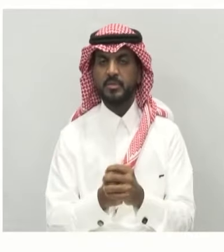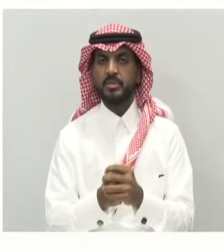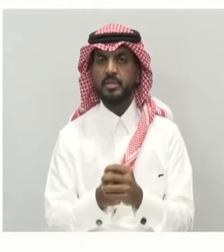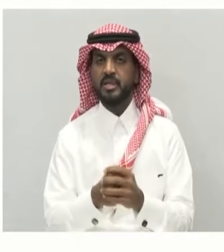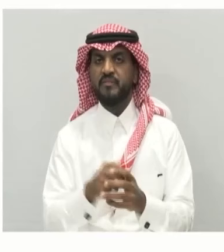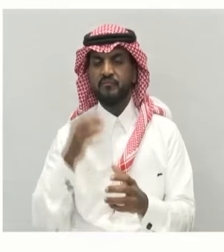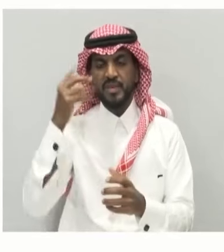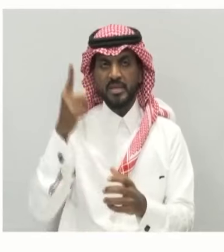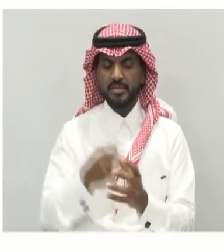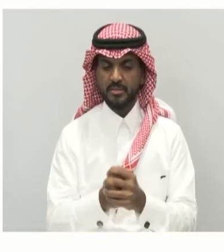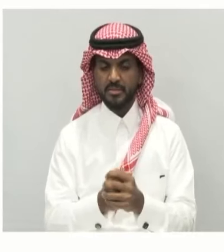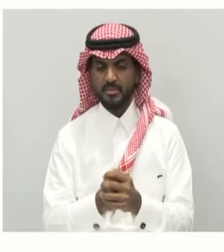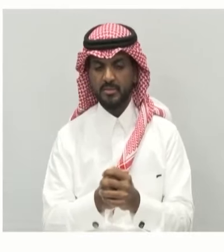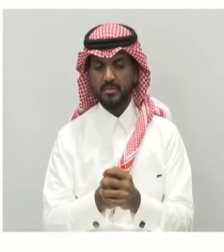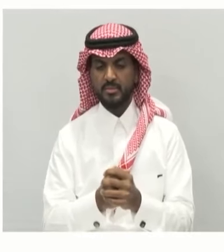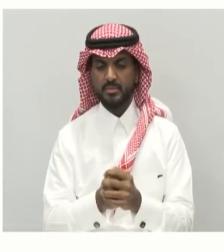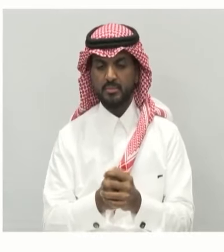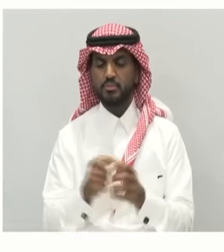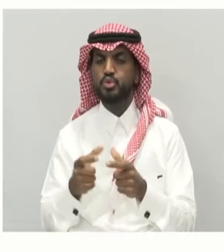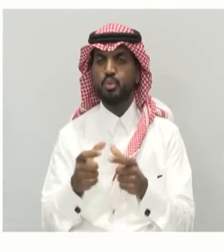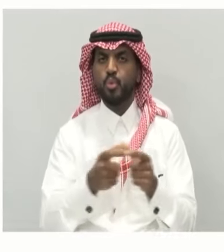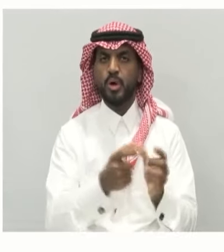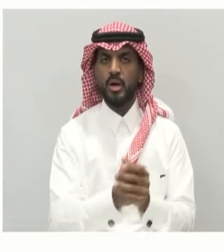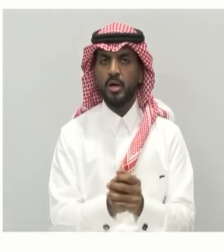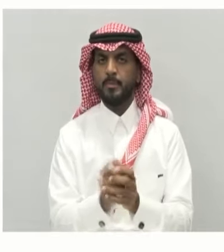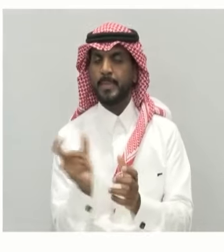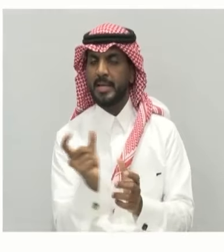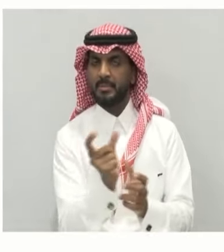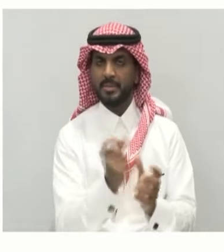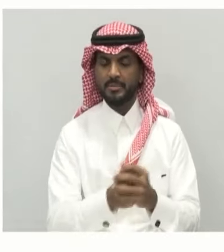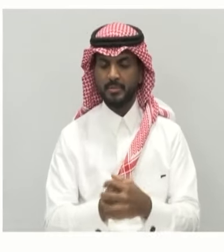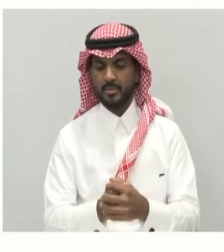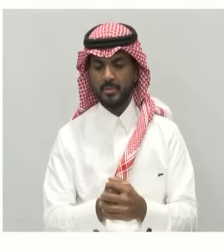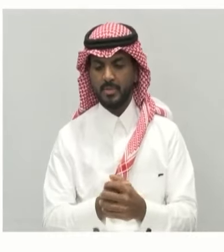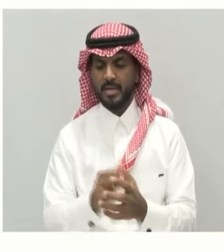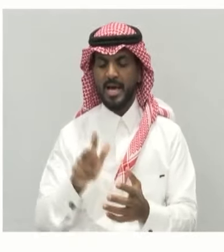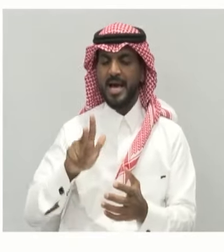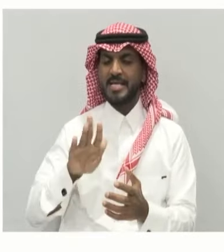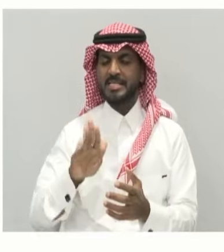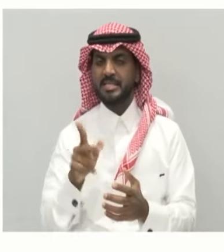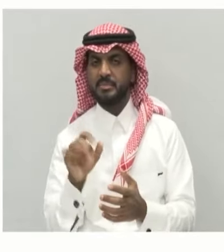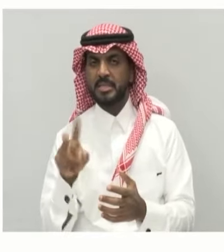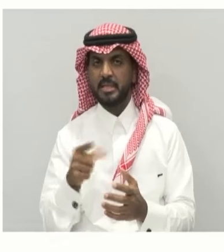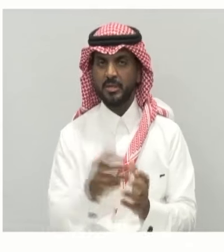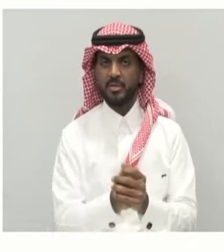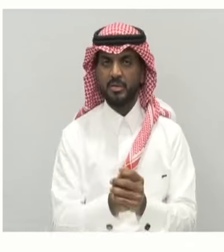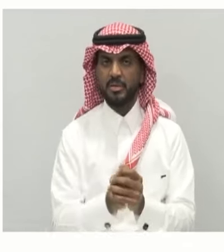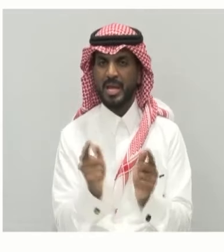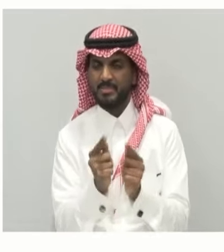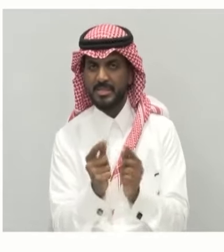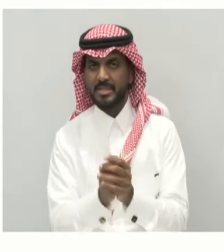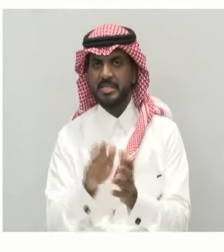الدرس كذلك لدينا مجموعه من المفردات بارك الله فيكم السنتيمتر ونرمز له